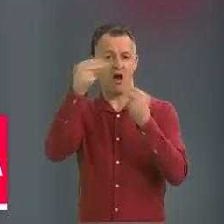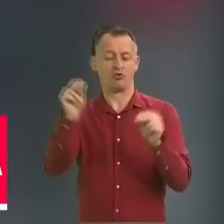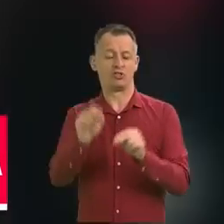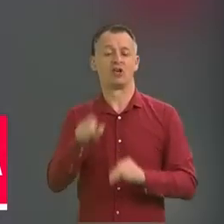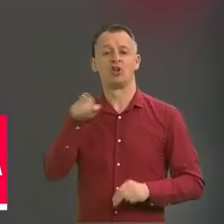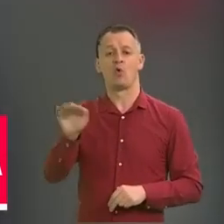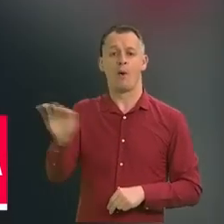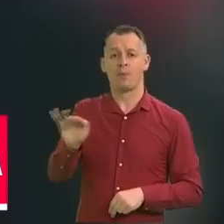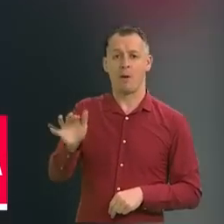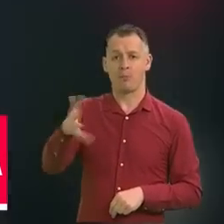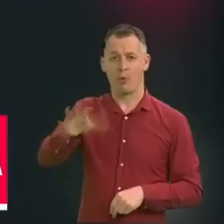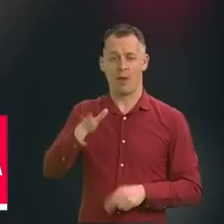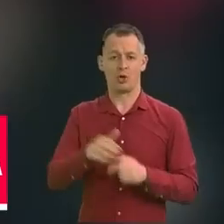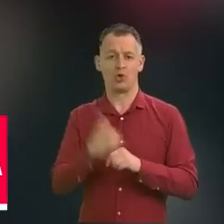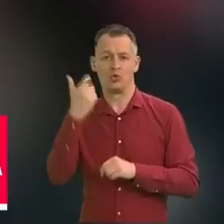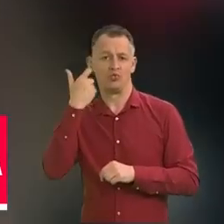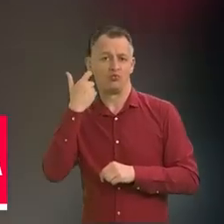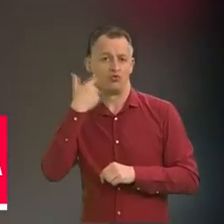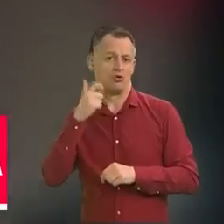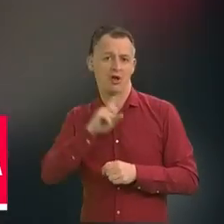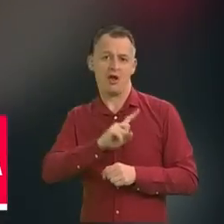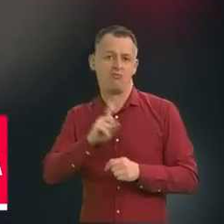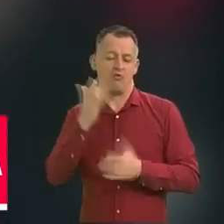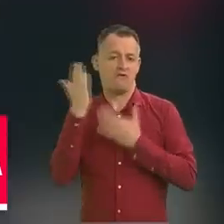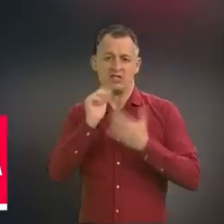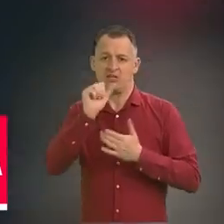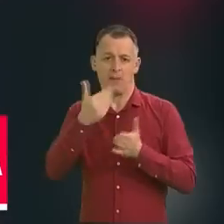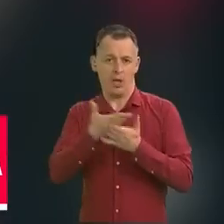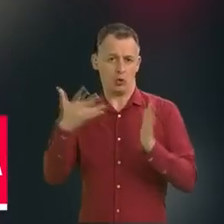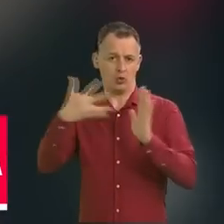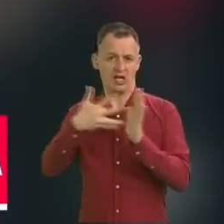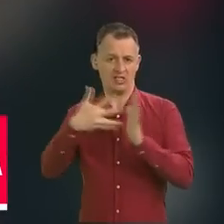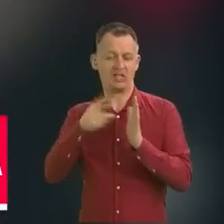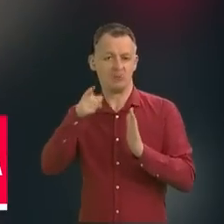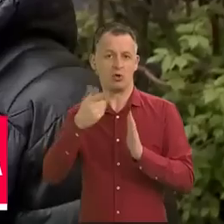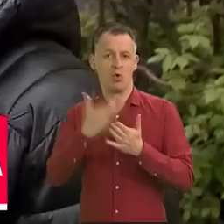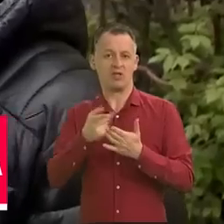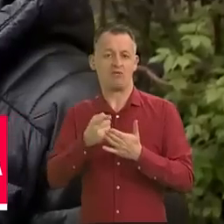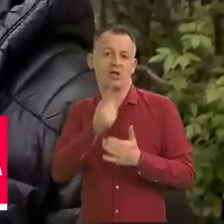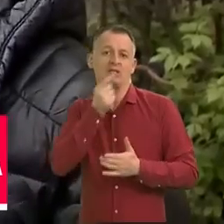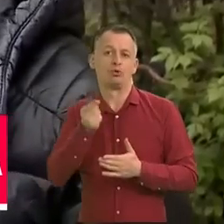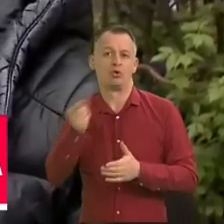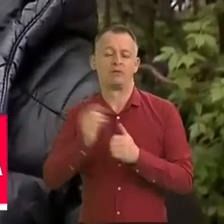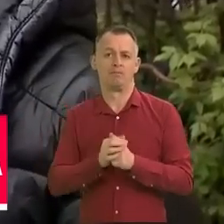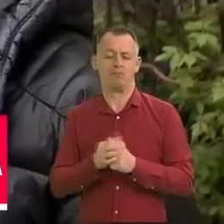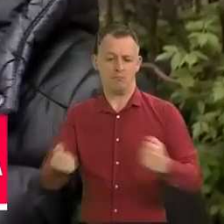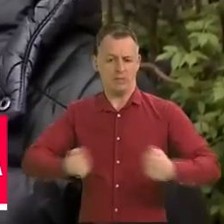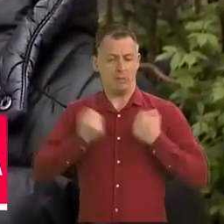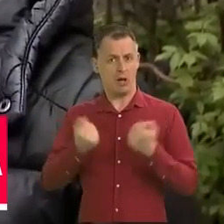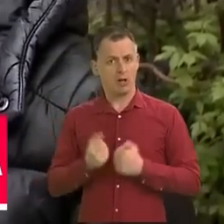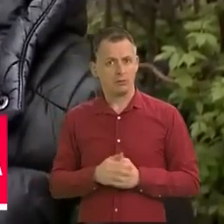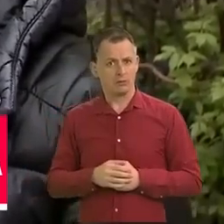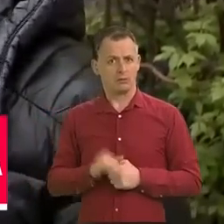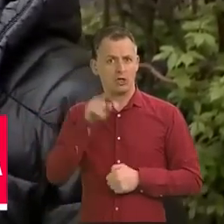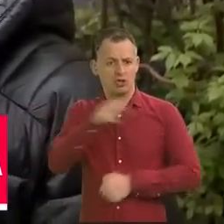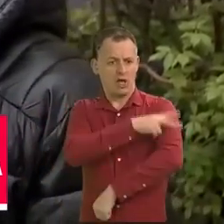respectiv, nu prea se pregătise pentru test și de aceea a avut această reacție. M-am speriat că fiind și liceu de top până la urmă,